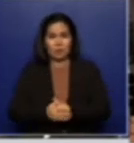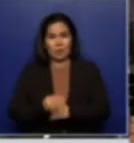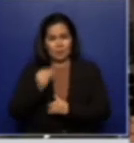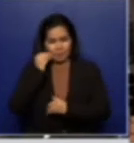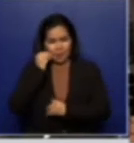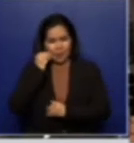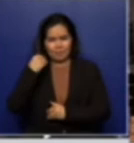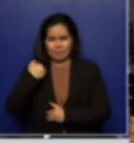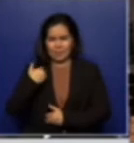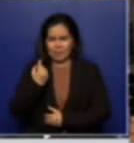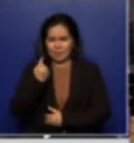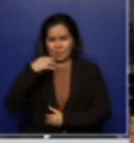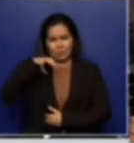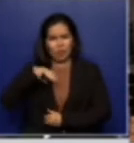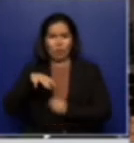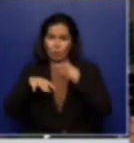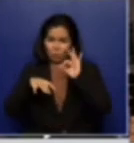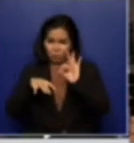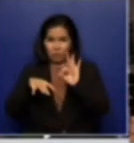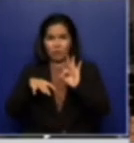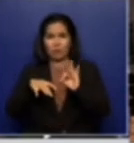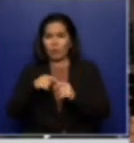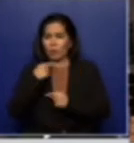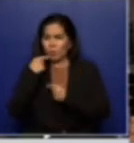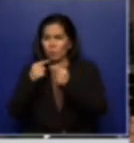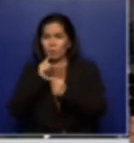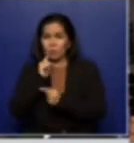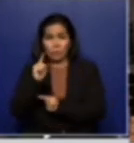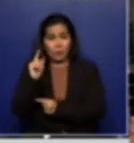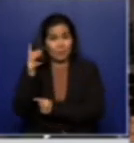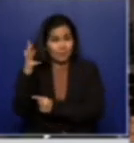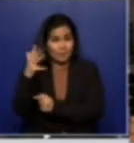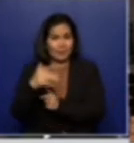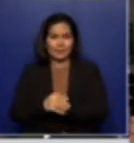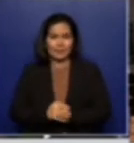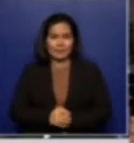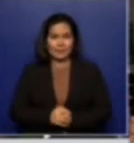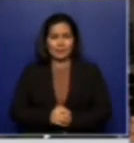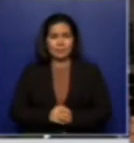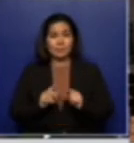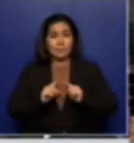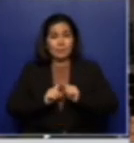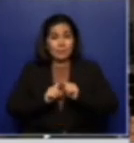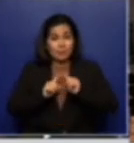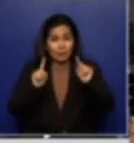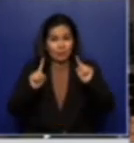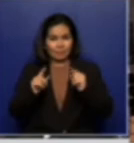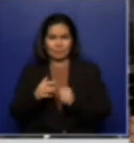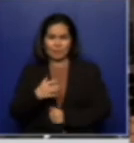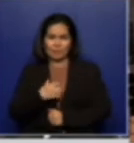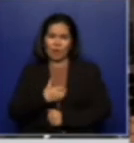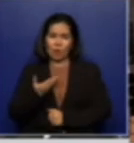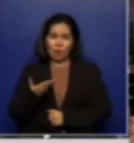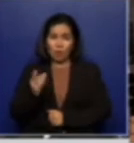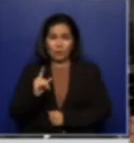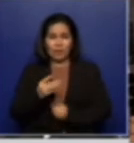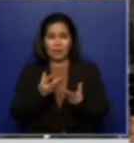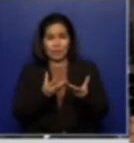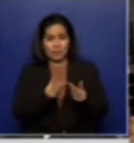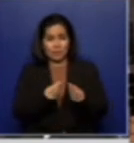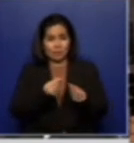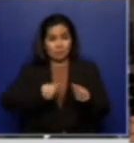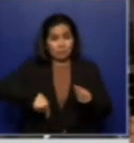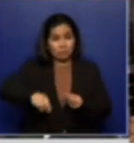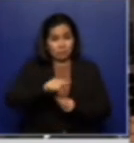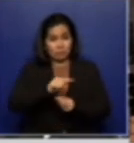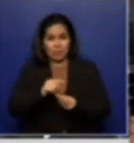งหลังผมเห็นด้วยครับไม่ได้ขัดขืนไม่ได้เห็นด้วยแต่เพียงว่าอยากจะให้ทหารคืนพื้นที่ให้กับกร